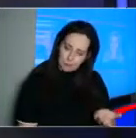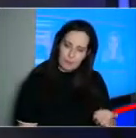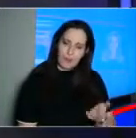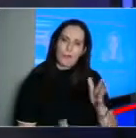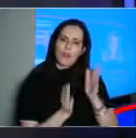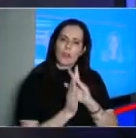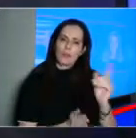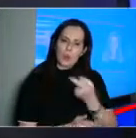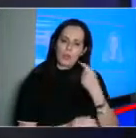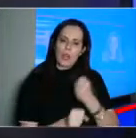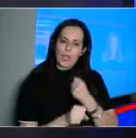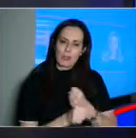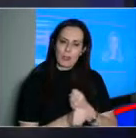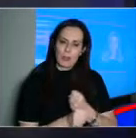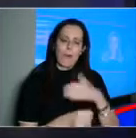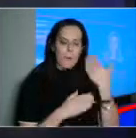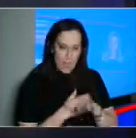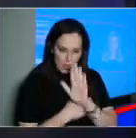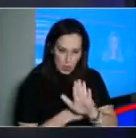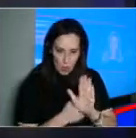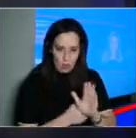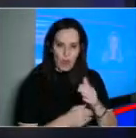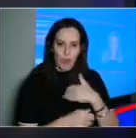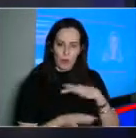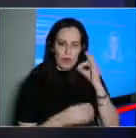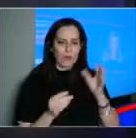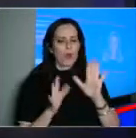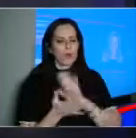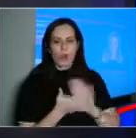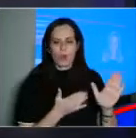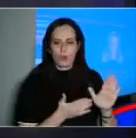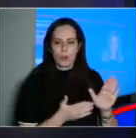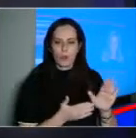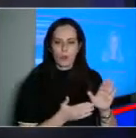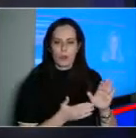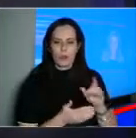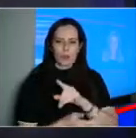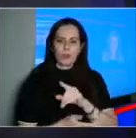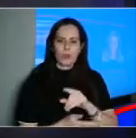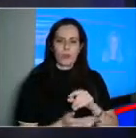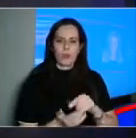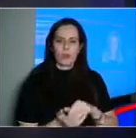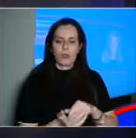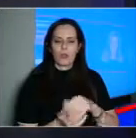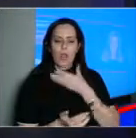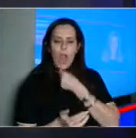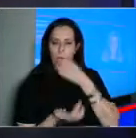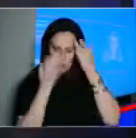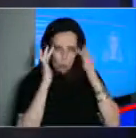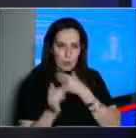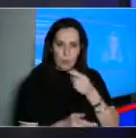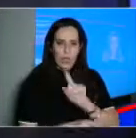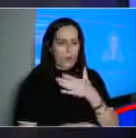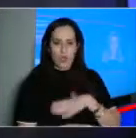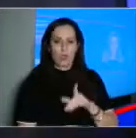בוא נבקש מכולם שיעשו. בסופו של יום, אנחנו מגלים דבר מאוד פשוט. זאת אומרת, כאילו, אתה רוצה שהאתיופים ידאגו לאתיופים? לא, זה לא מה